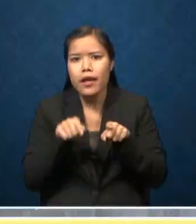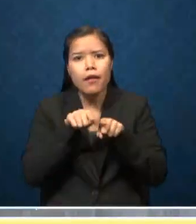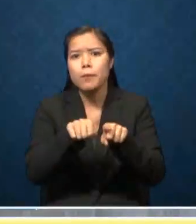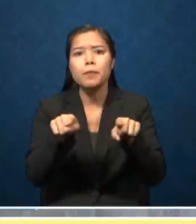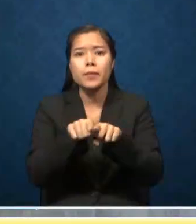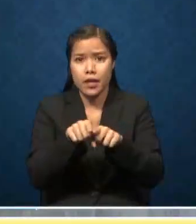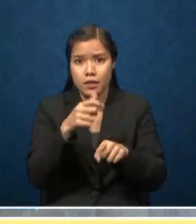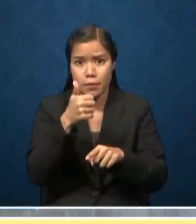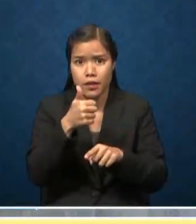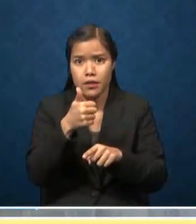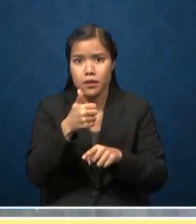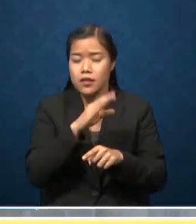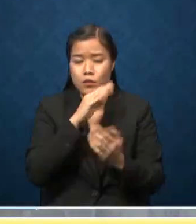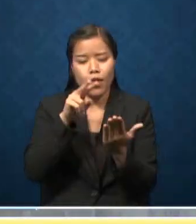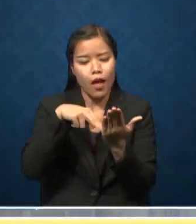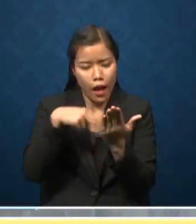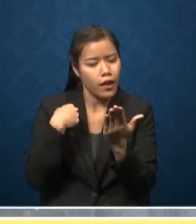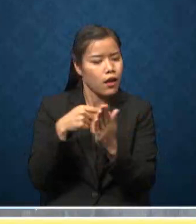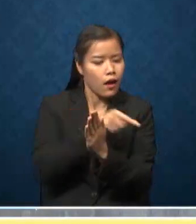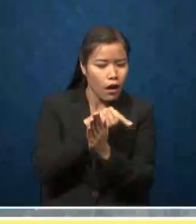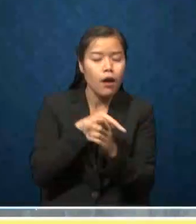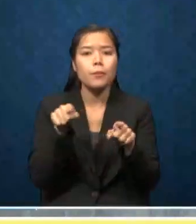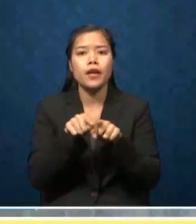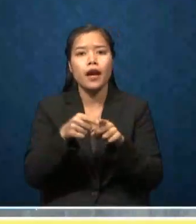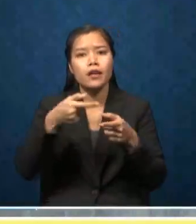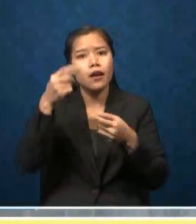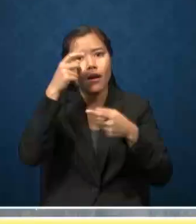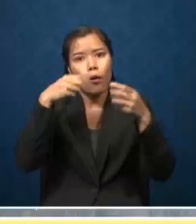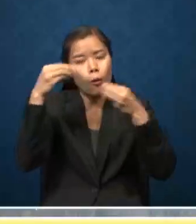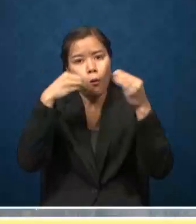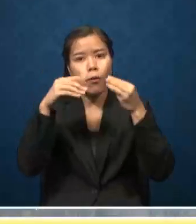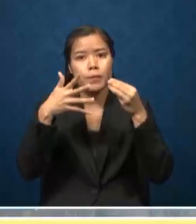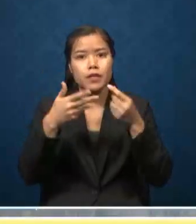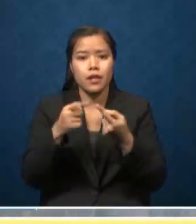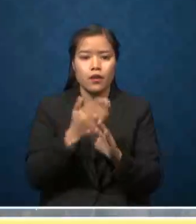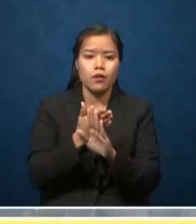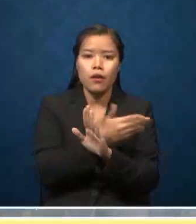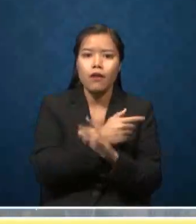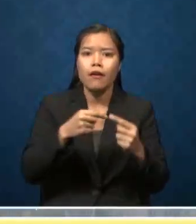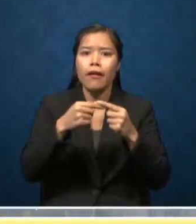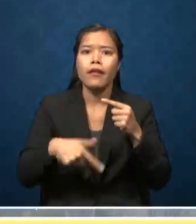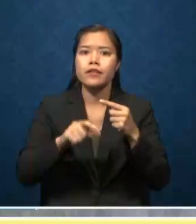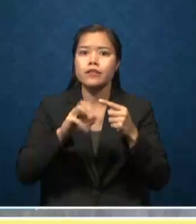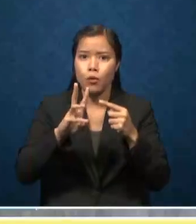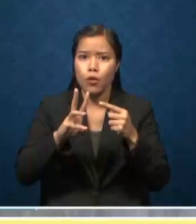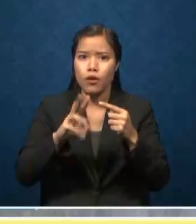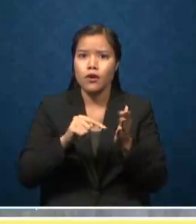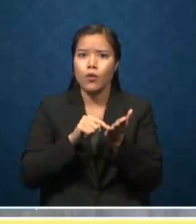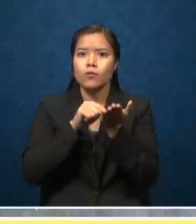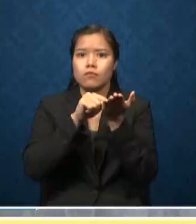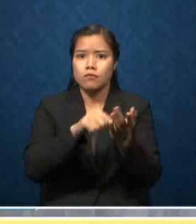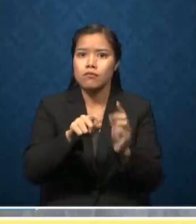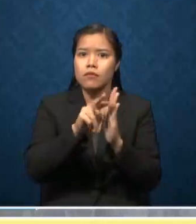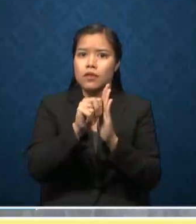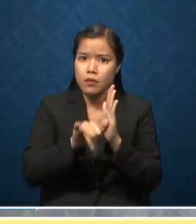ทีเดียวแล้วมันไม่งงครับแล้ว 26ข้อที่จะสรุปไปข้างหน้าเนี่ยบางอันมันไม่ใช่ข้อเสนอเชิงนโยบายมันละเอียดมากเลย